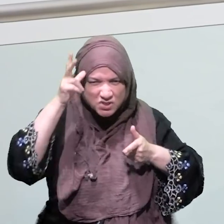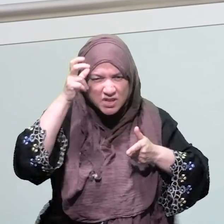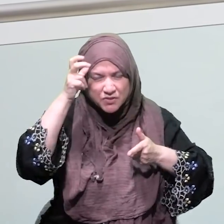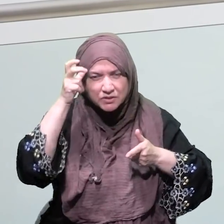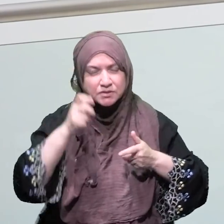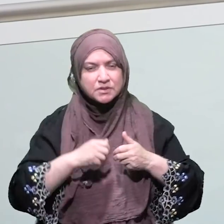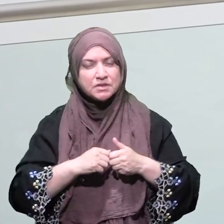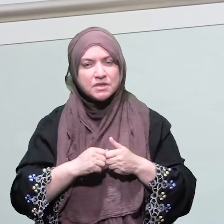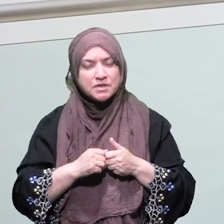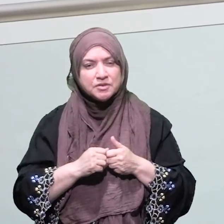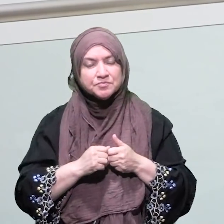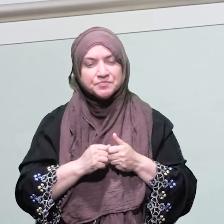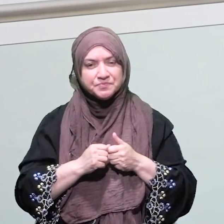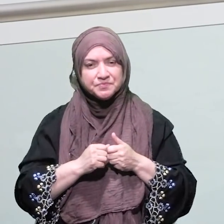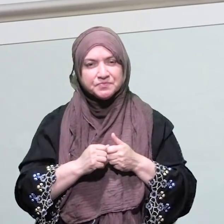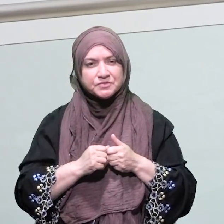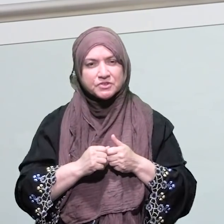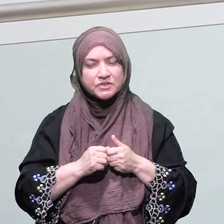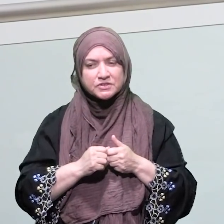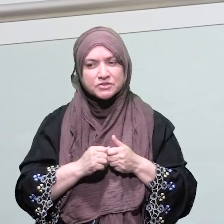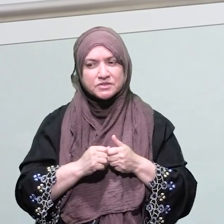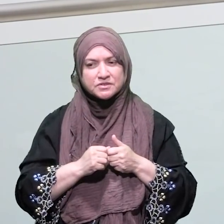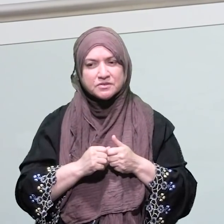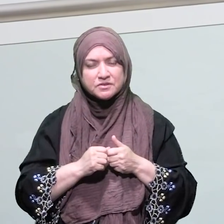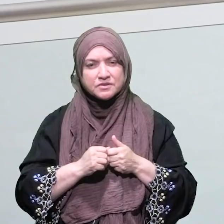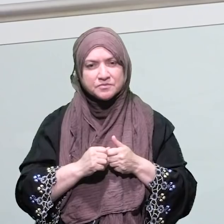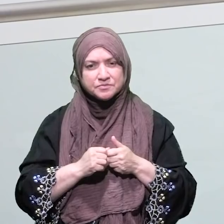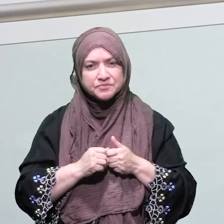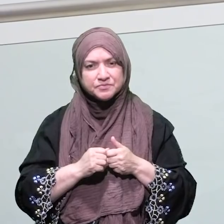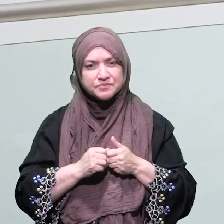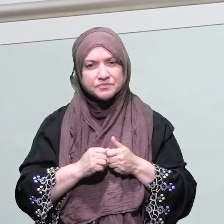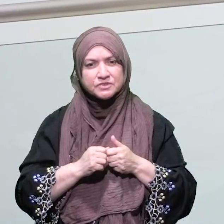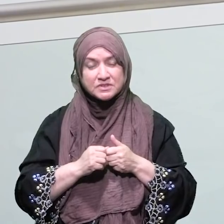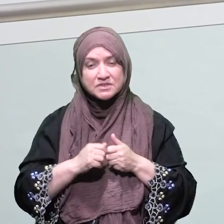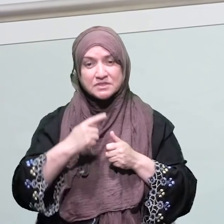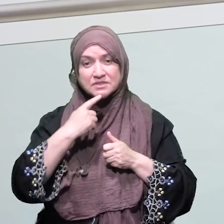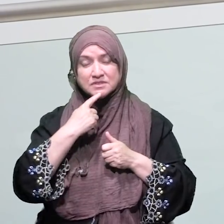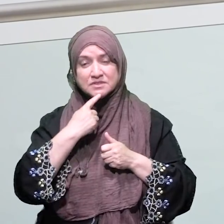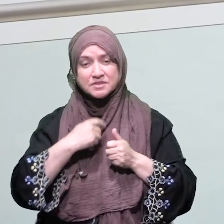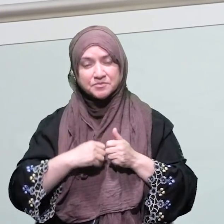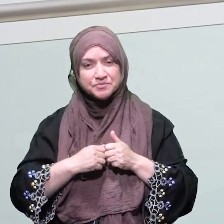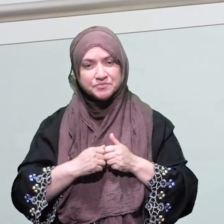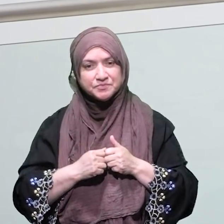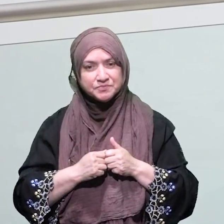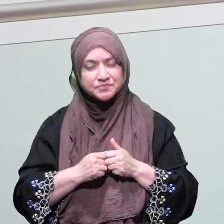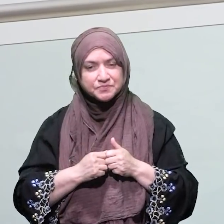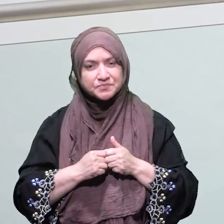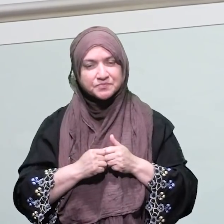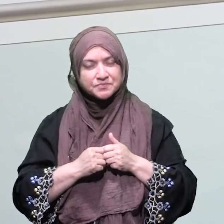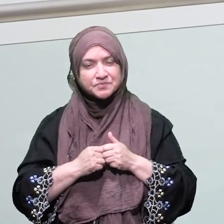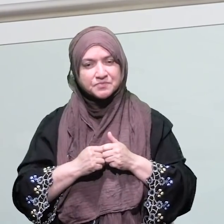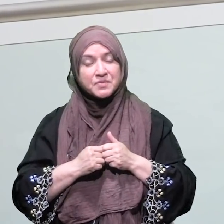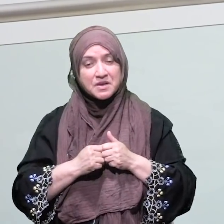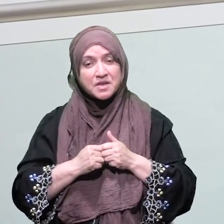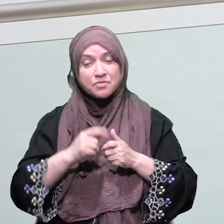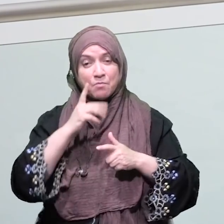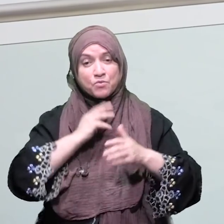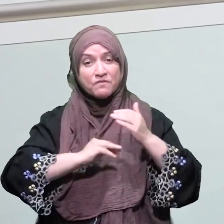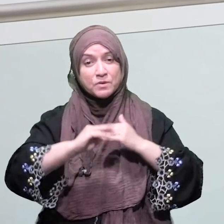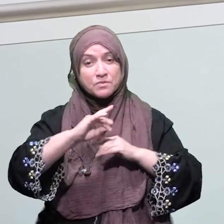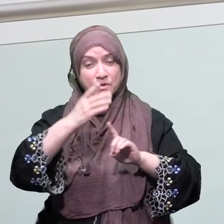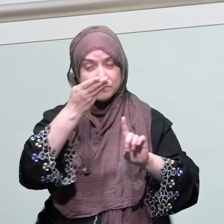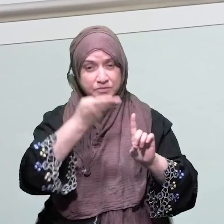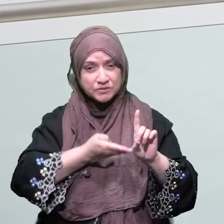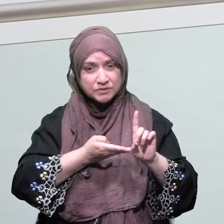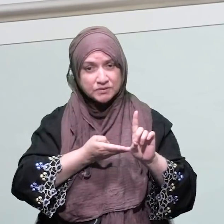alayhi wa sallam said, إِنَّ الشَّيْطَانَ واضع ختمه على قلب ابن آدم فإن ذكر الله خنس